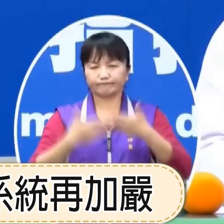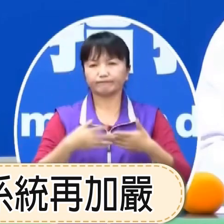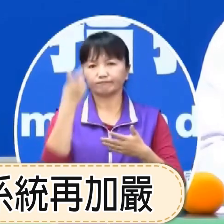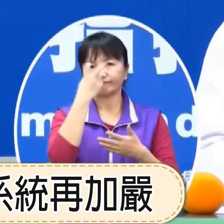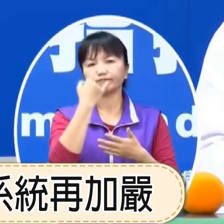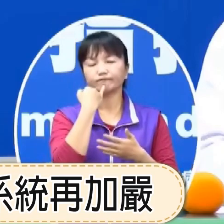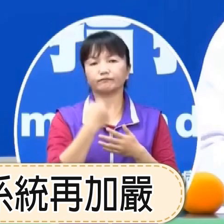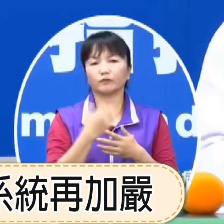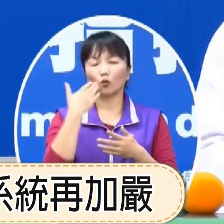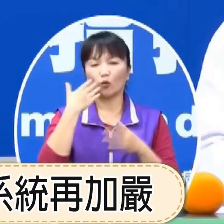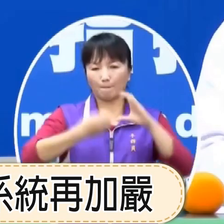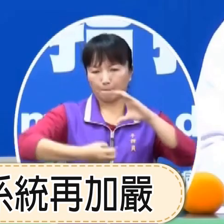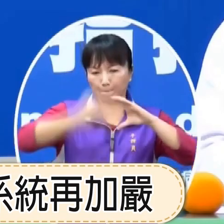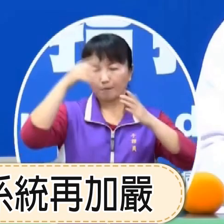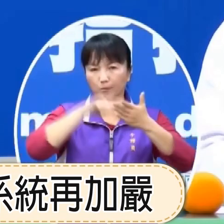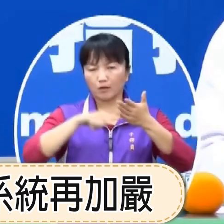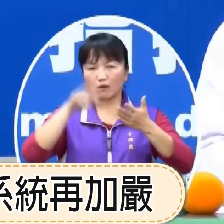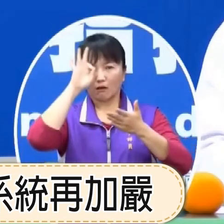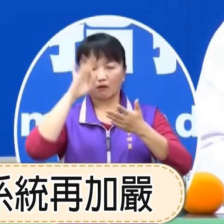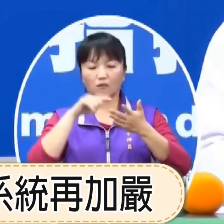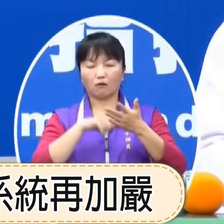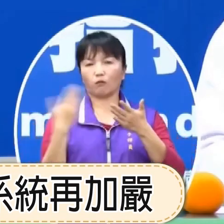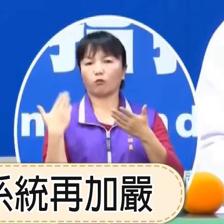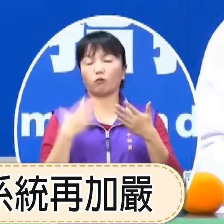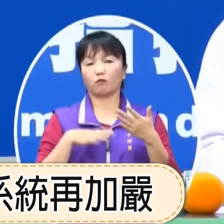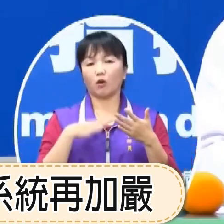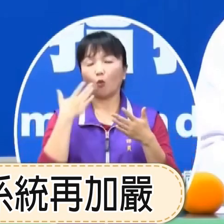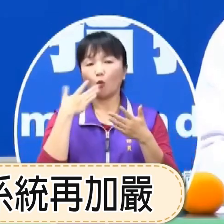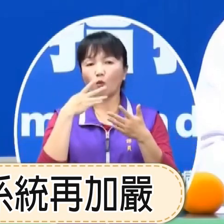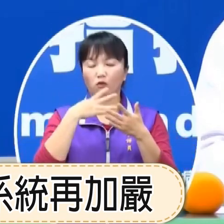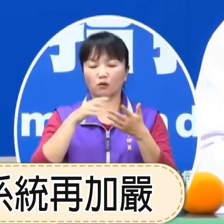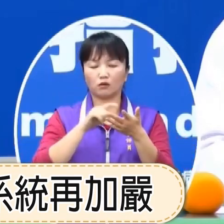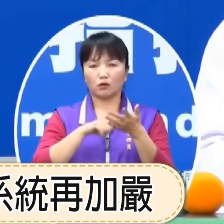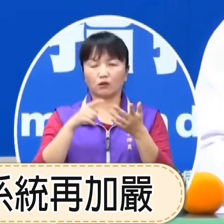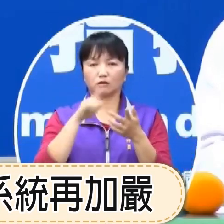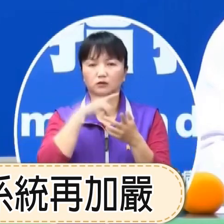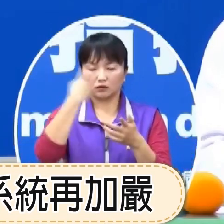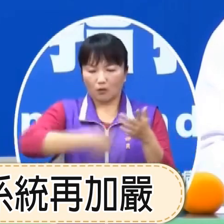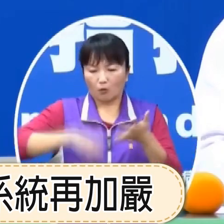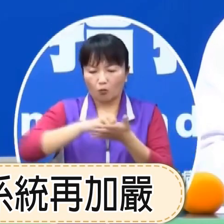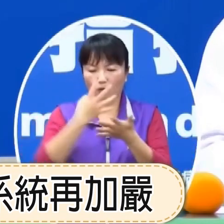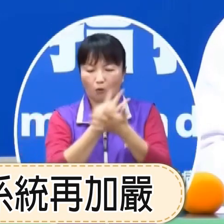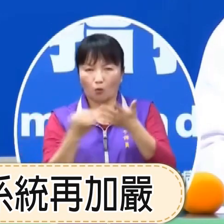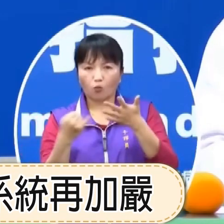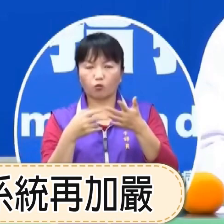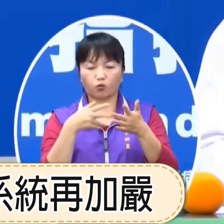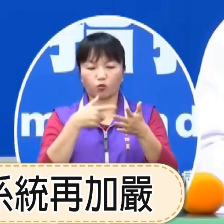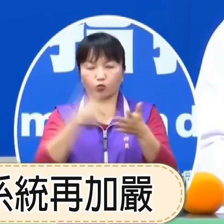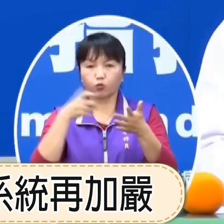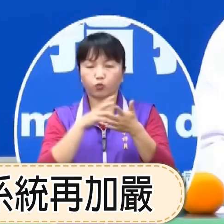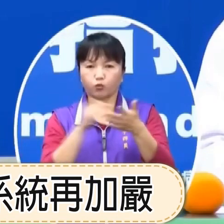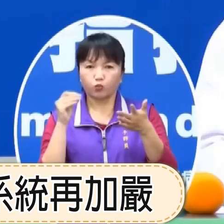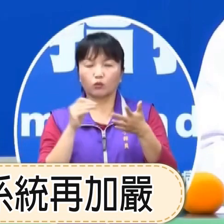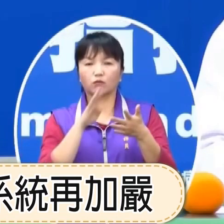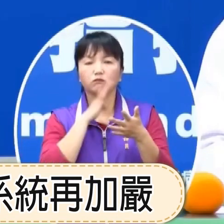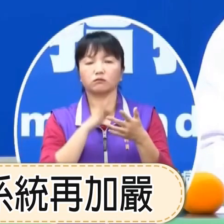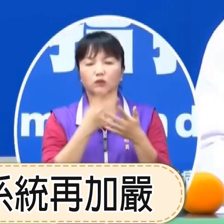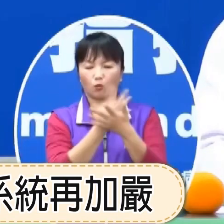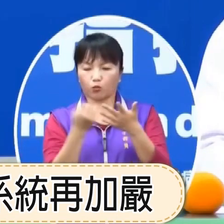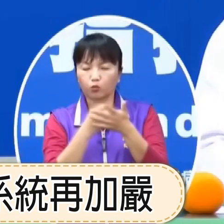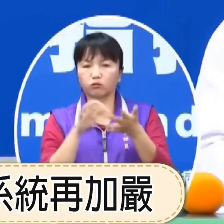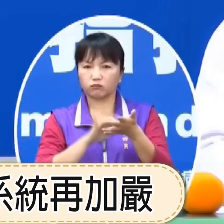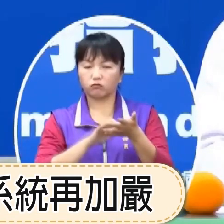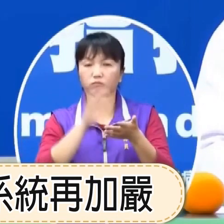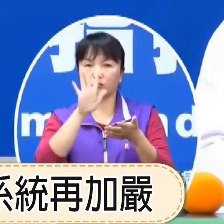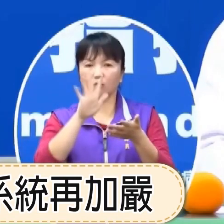荧幕上会直接明显的显示，只要登录啊刷了这个身份证或是进入啊输入身份证字